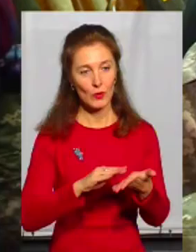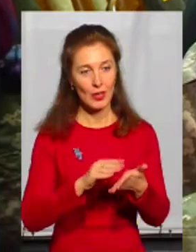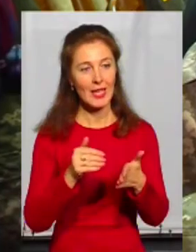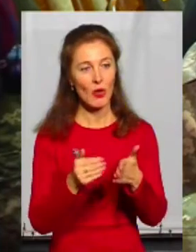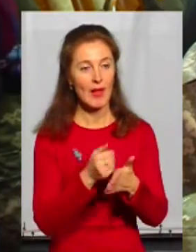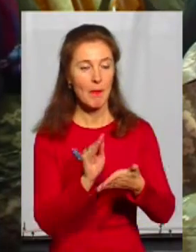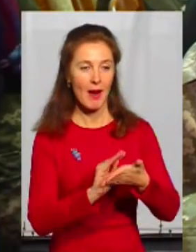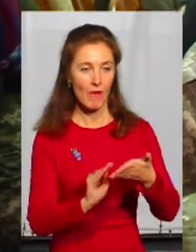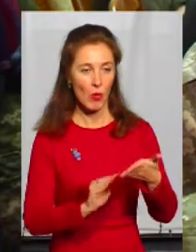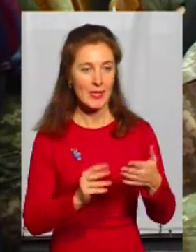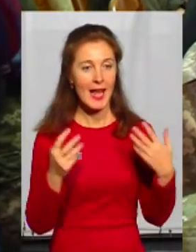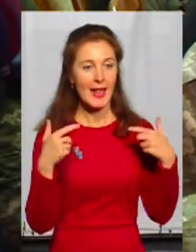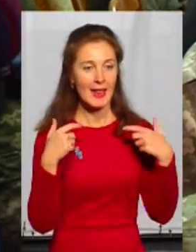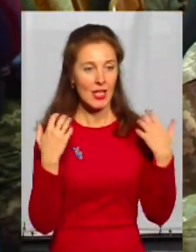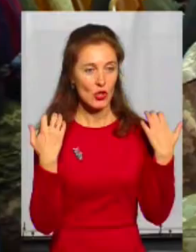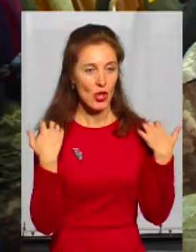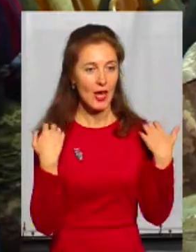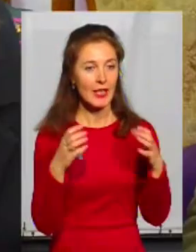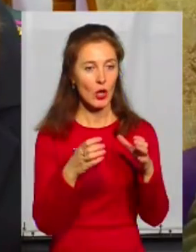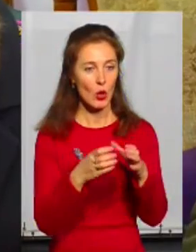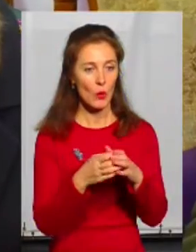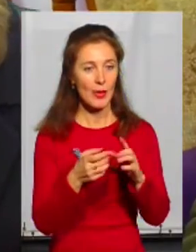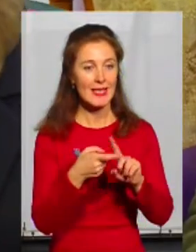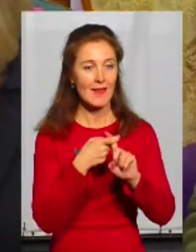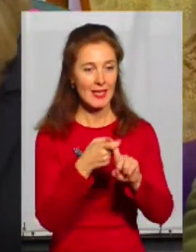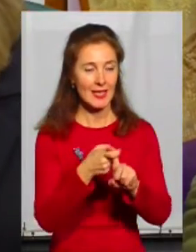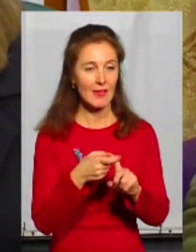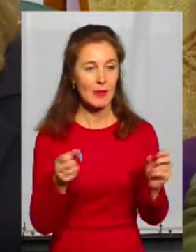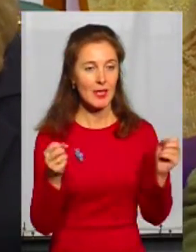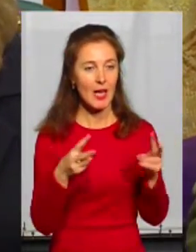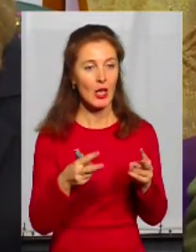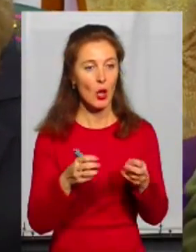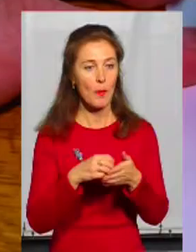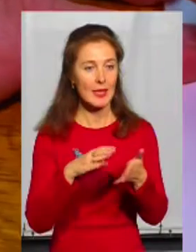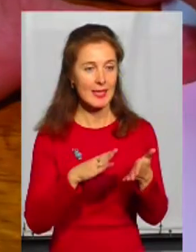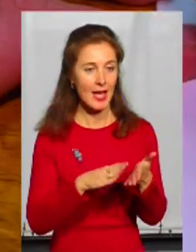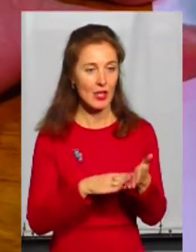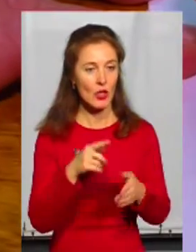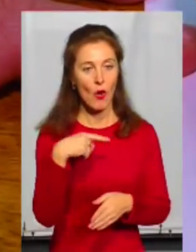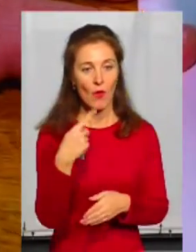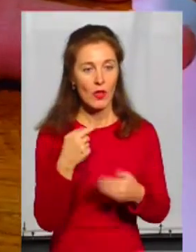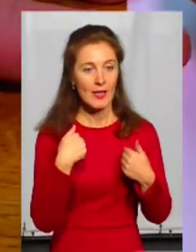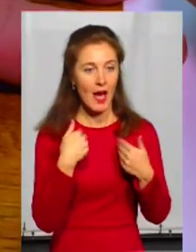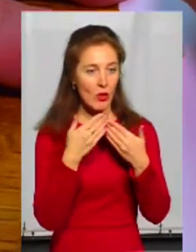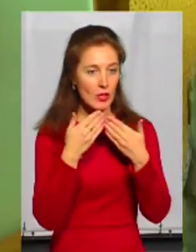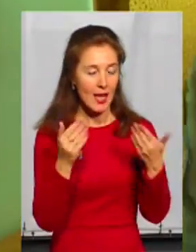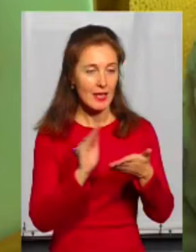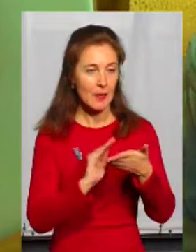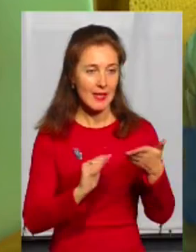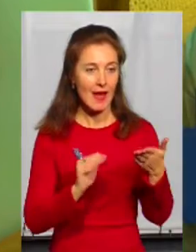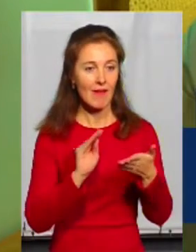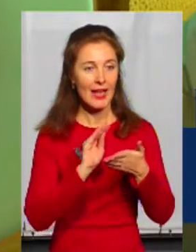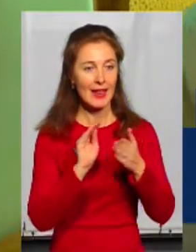правопис. Начальник групи зв'язків з громадськістю 8-го полку спеціального призначення Віталій Могила каже, востаннє писав диктант у школі.